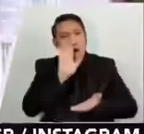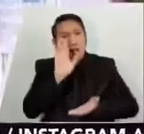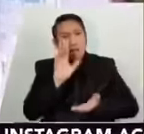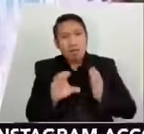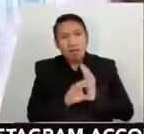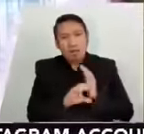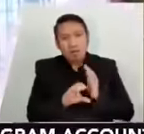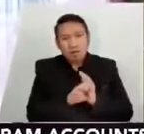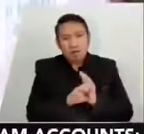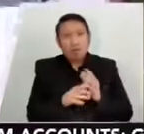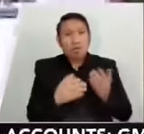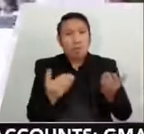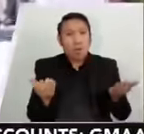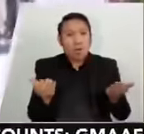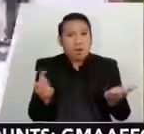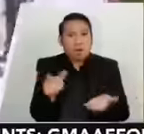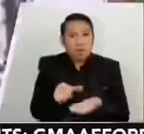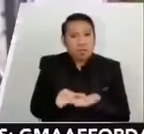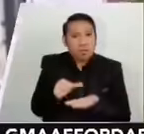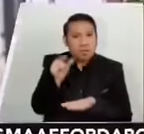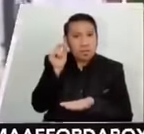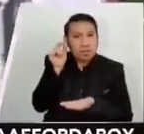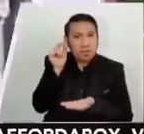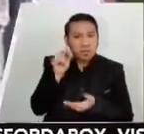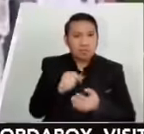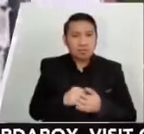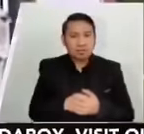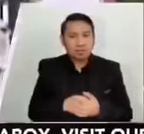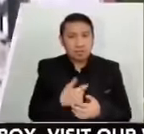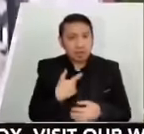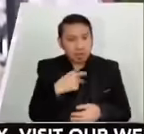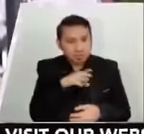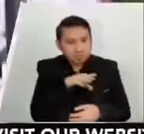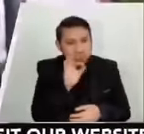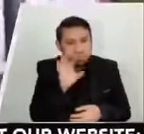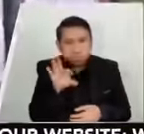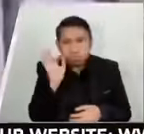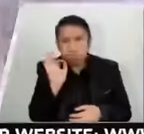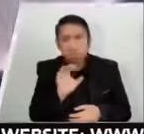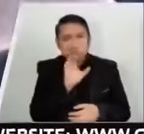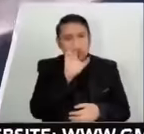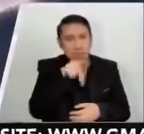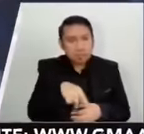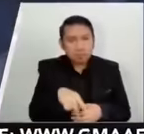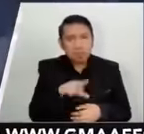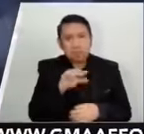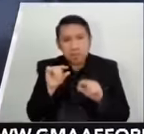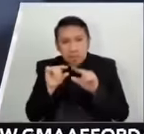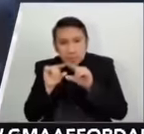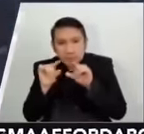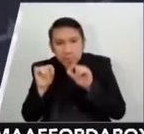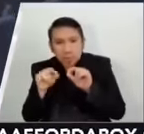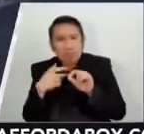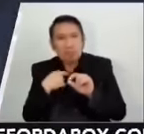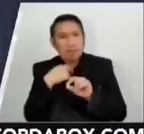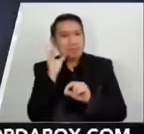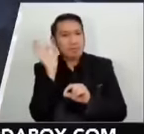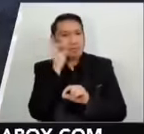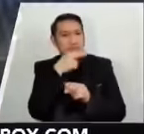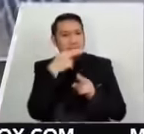tarlak nadiskubre rin ang mga cellphone at sim card na nakarehistro sa mga Peking pangalan na ginagamit um ano sa iba't ibang